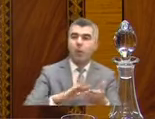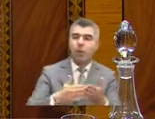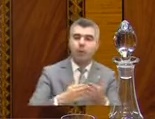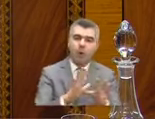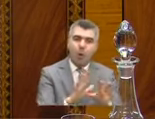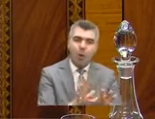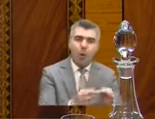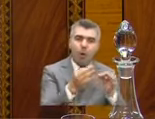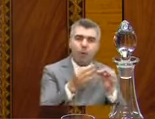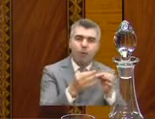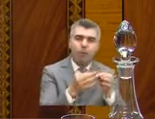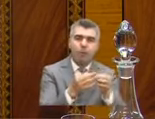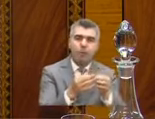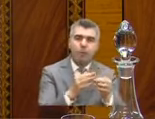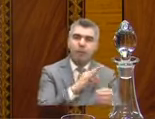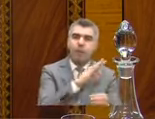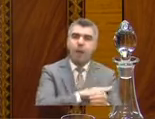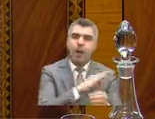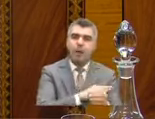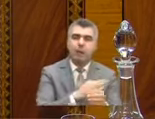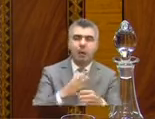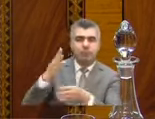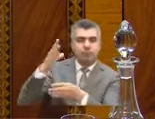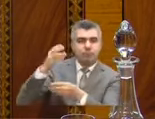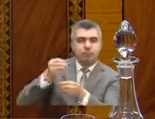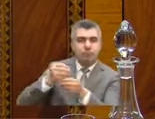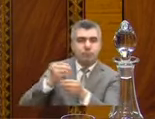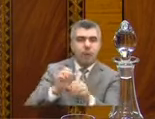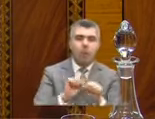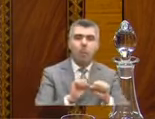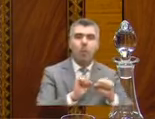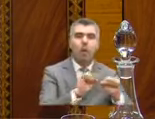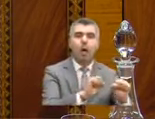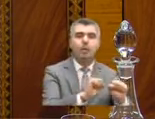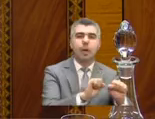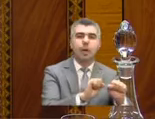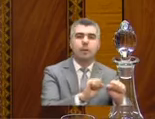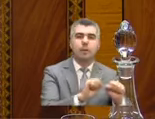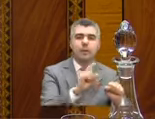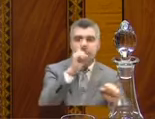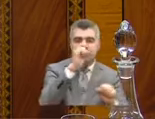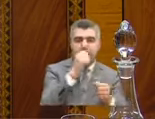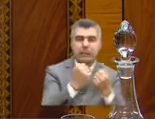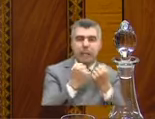استخلاص الدروس من التجارب لمواجهة الأزمات والإكراهات،